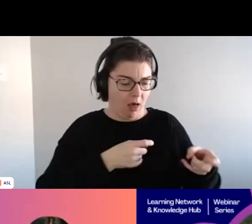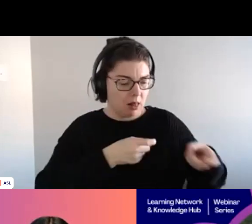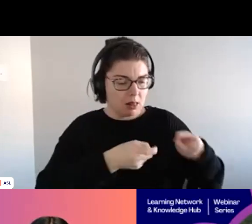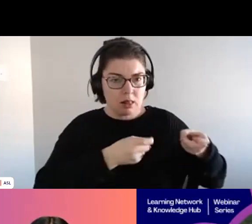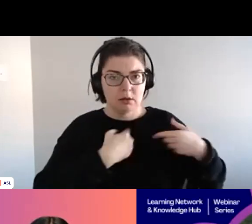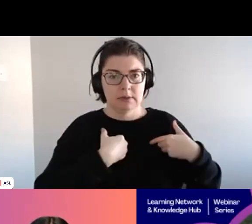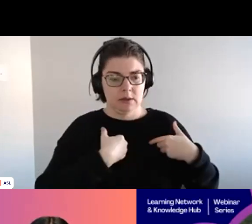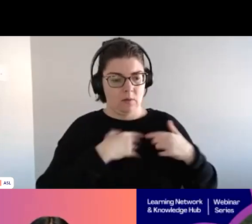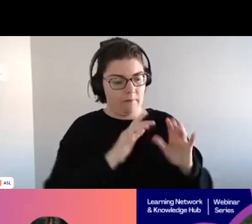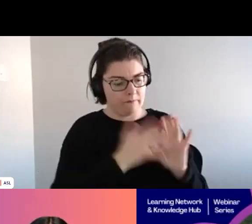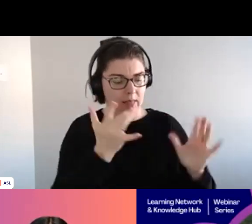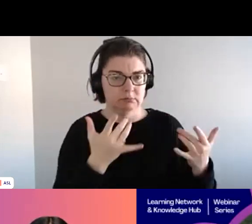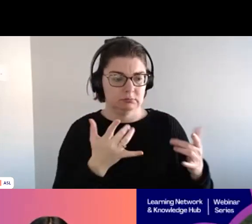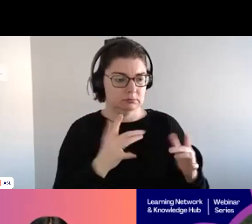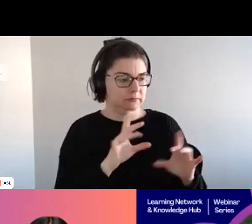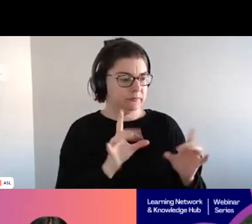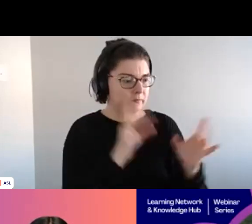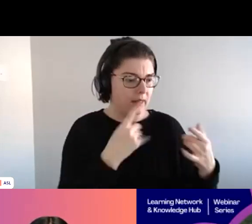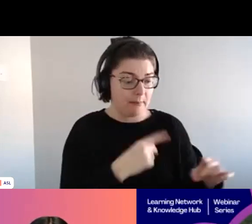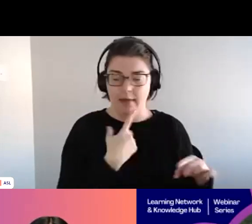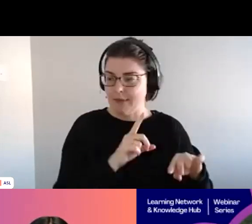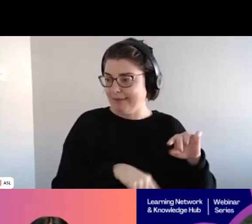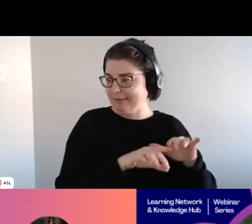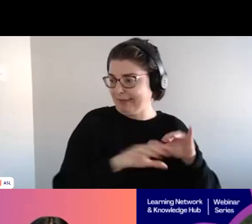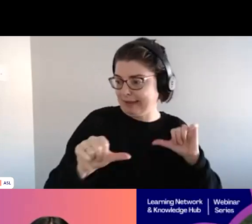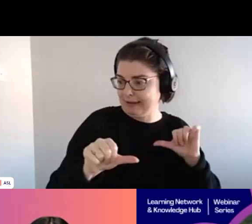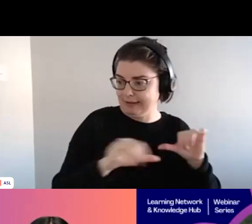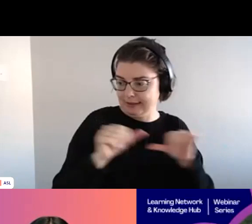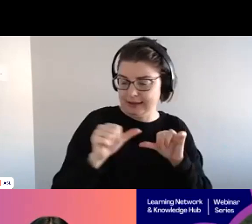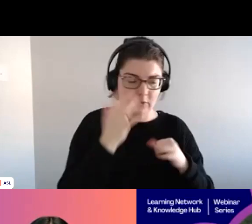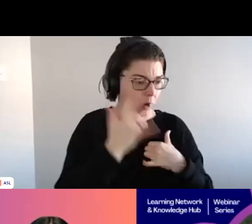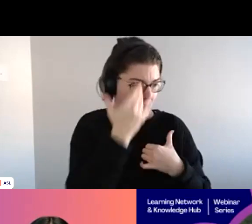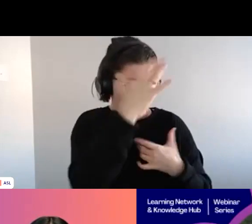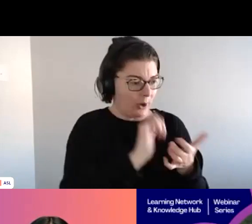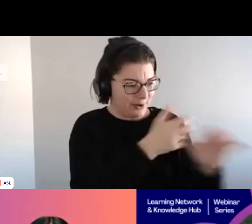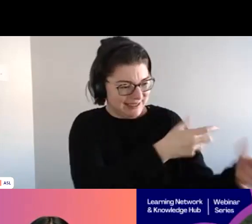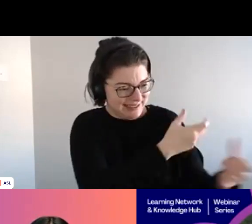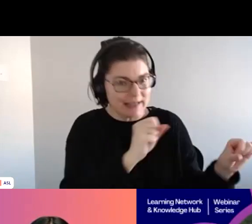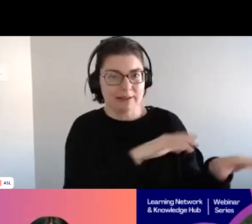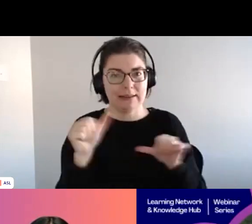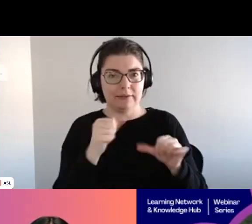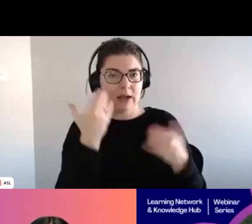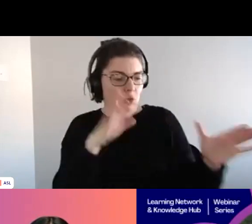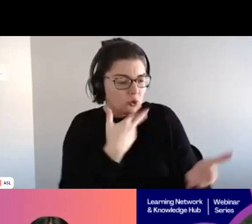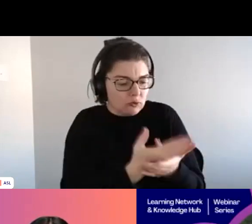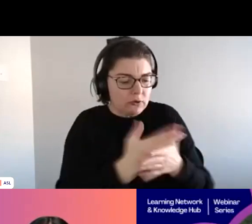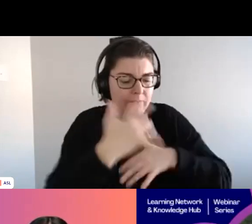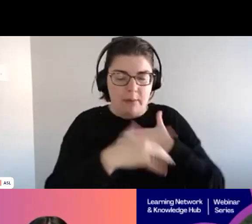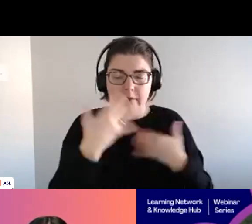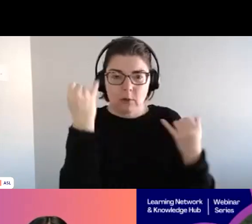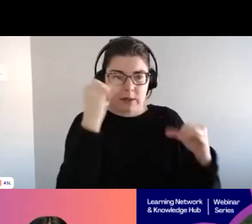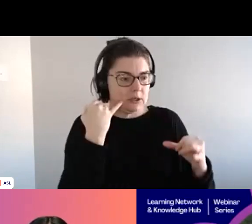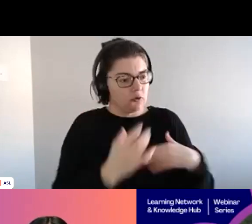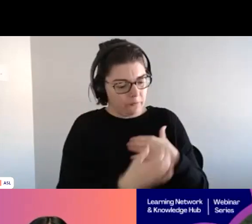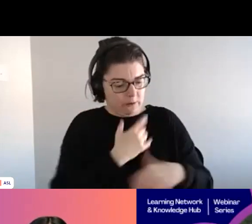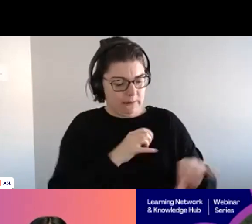ménage ou donc il y a la violence conjugale et contrôle coercitif et donc les enfants pensent ne